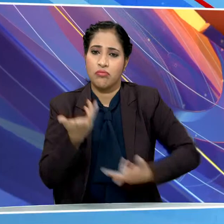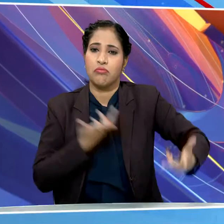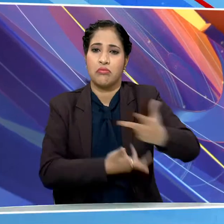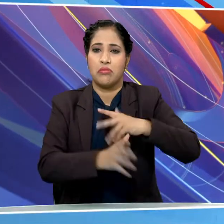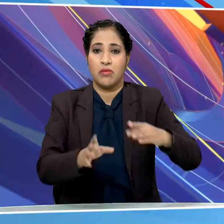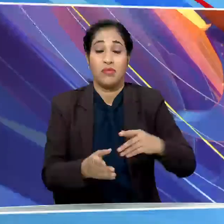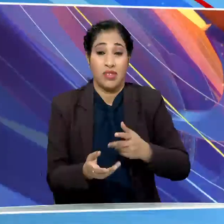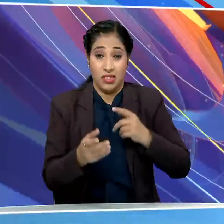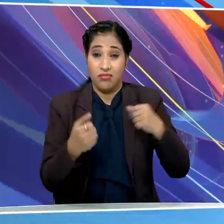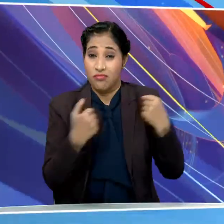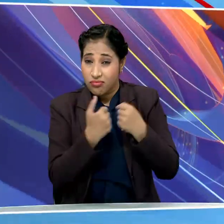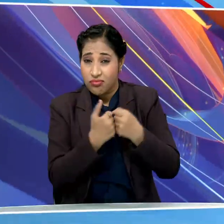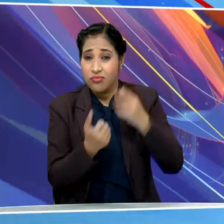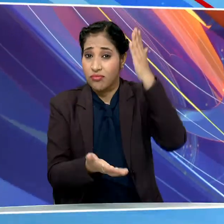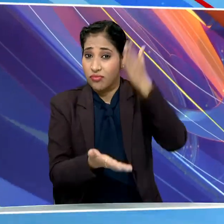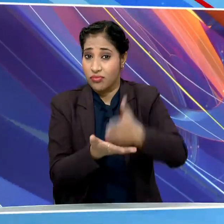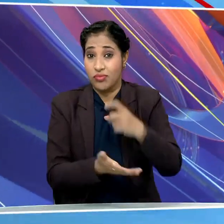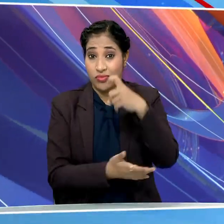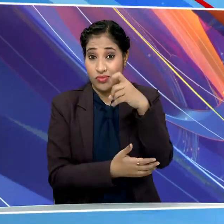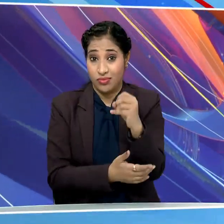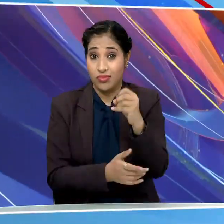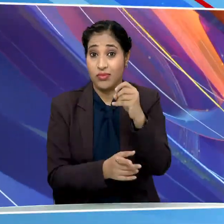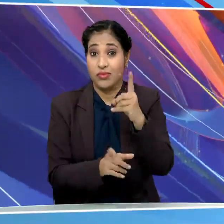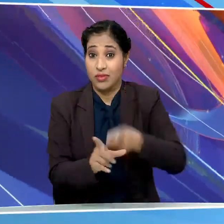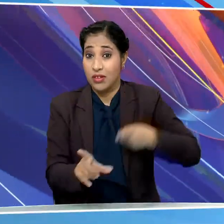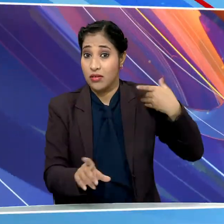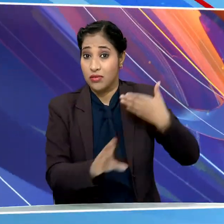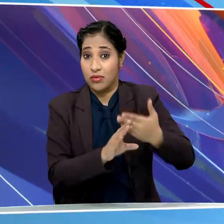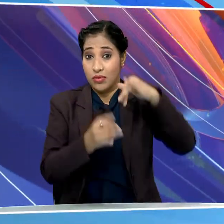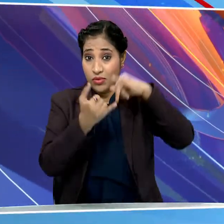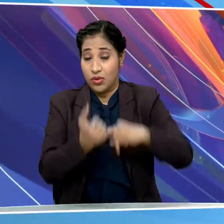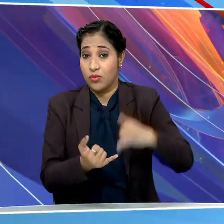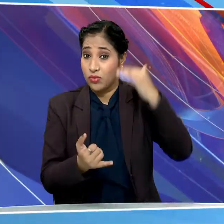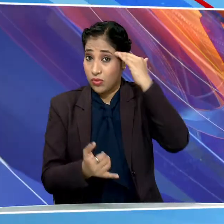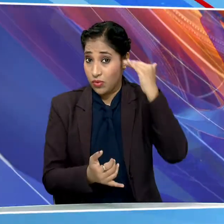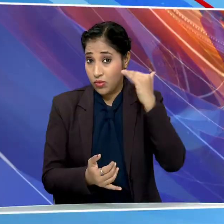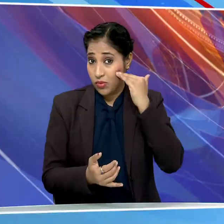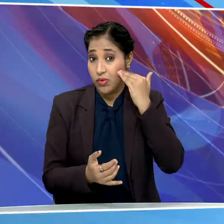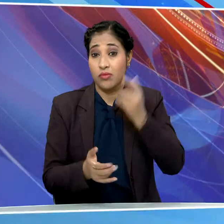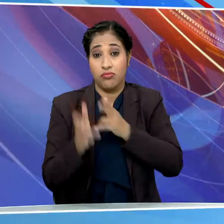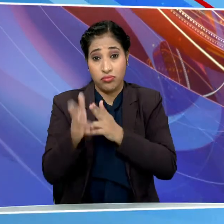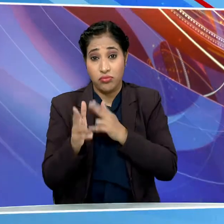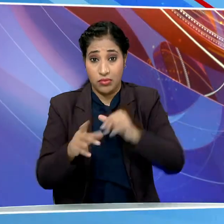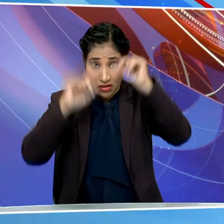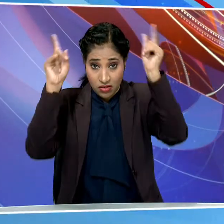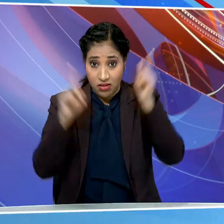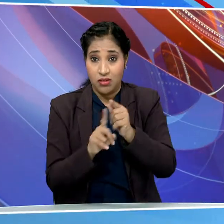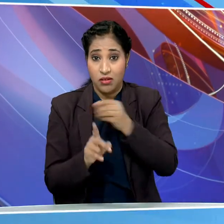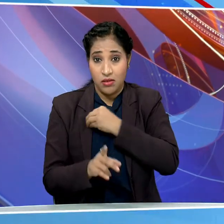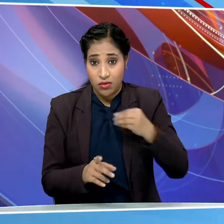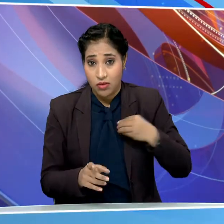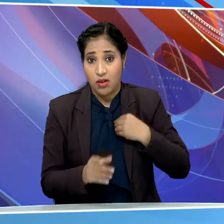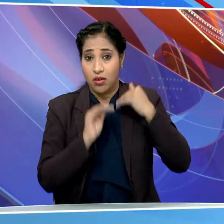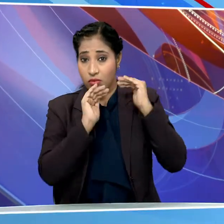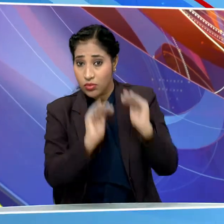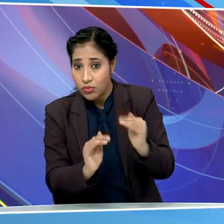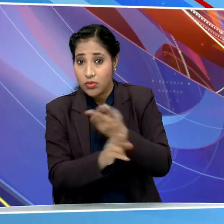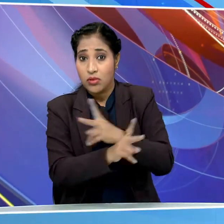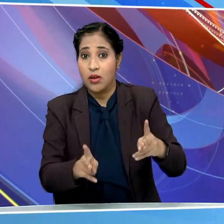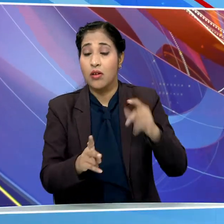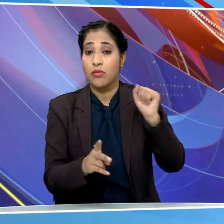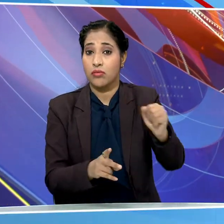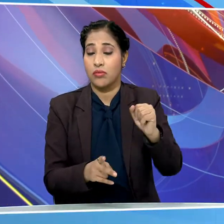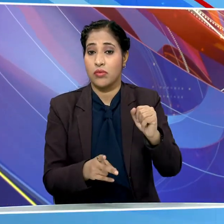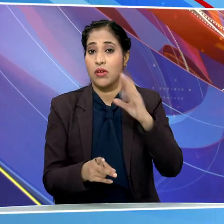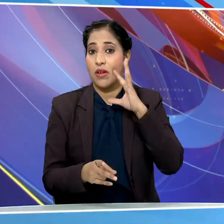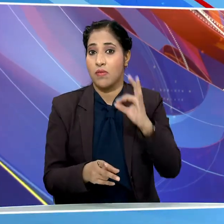विराम की 70वीं वर्षगांठ मनाने के लिए दक्षिण कोरियाई सेना प्रमुख भारतीय चिकित्सा सहायता सैन्य इकाई का